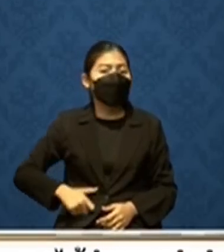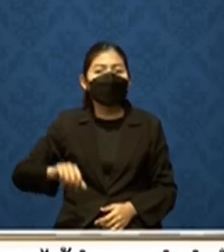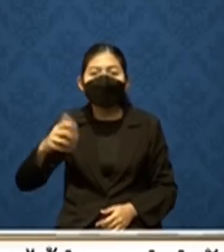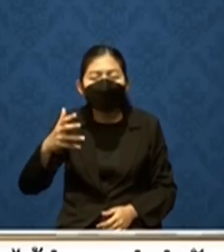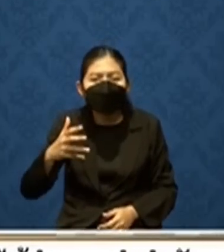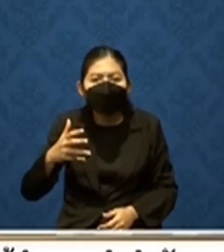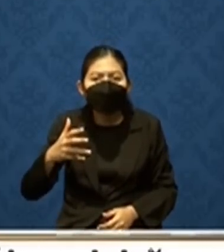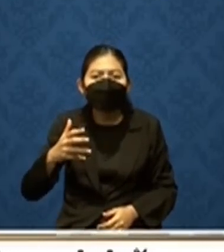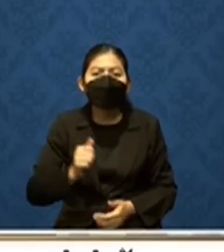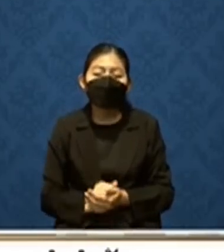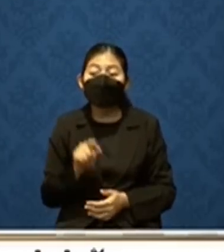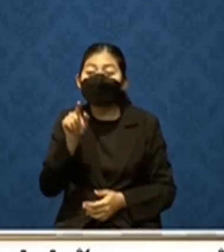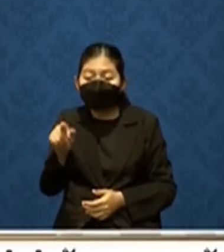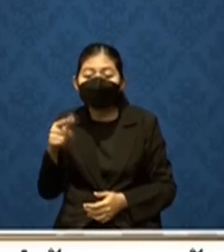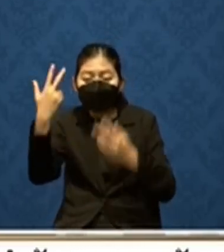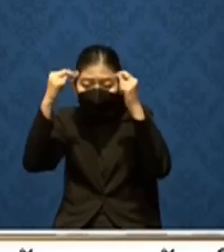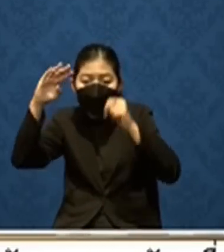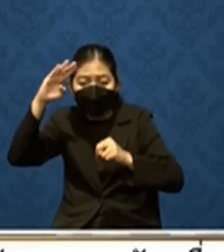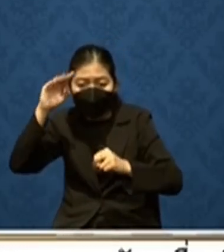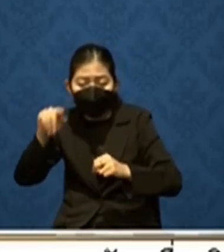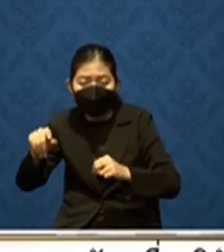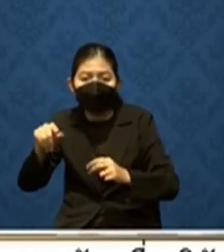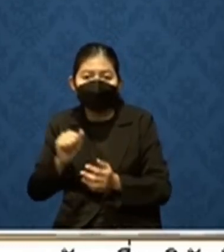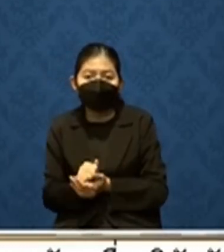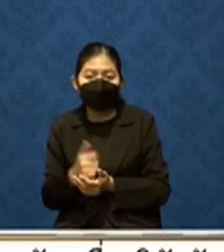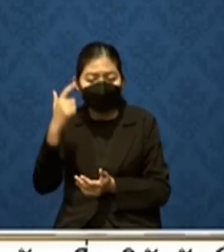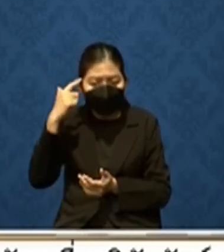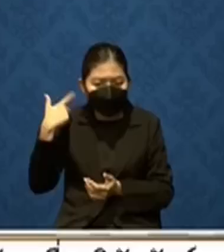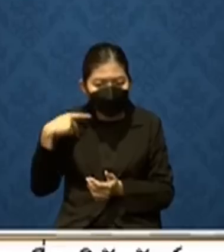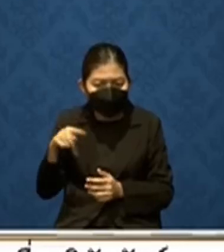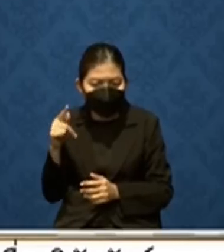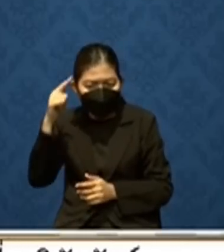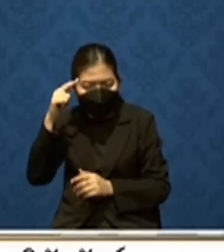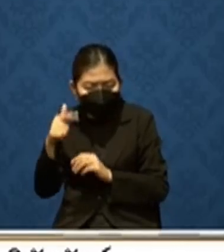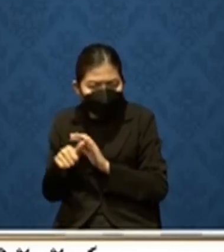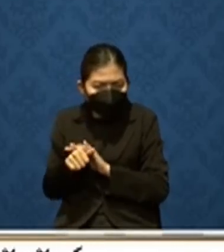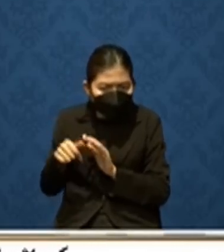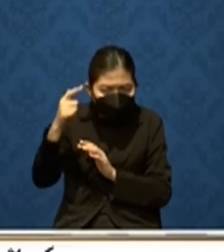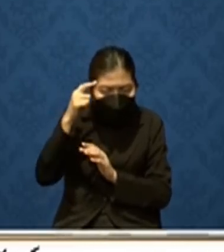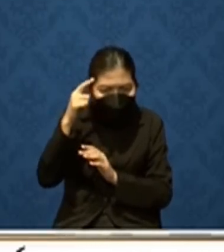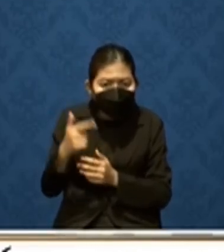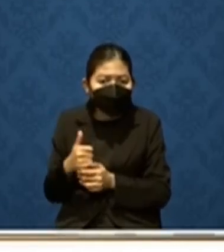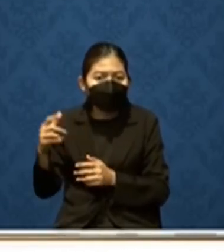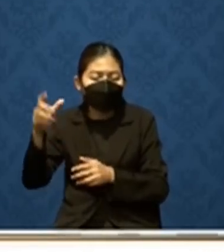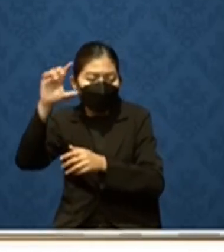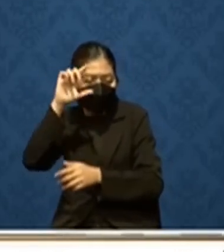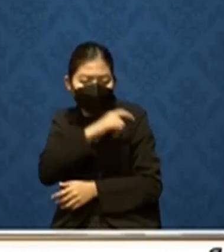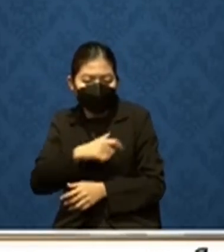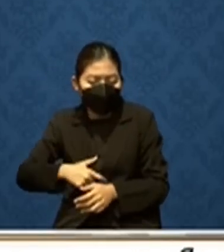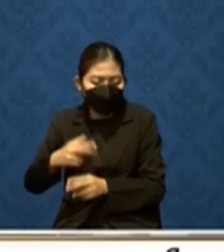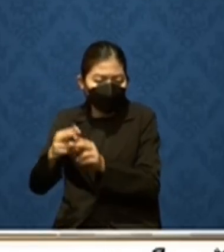ที่แท้จริงตัวท่านเองนะครับแอบอิงใช้ประโยชน์เพื่อชิงอยู่ในอำนาจกำลัง